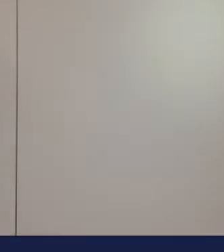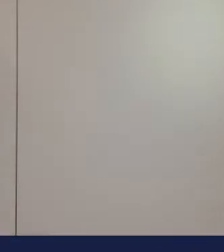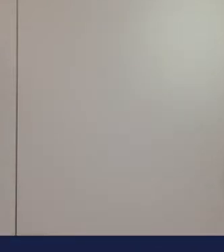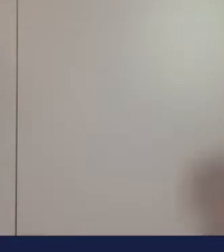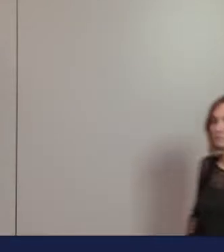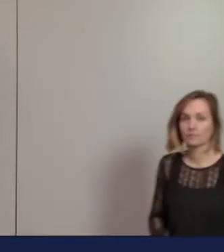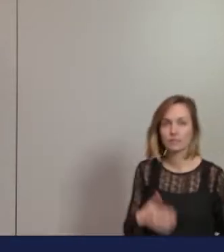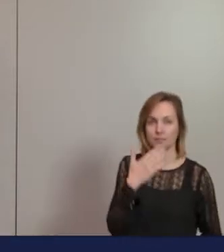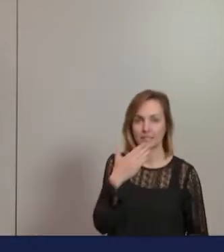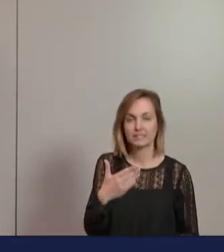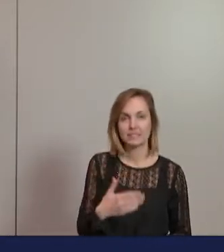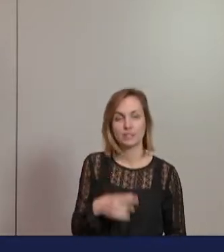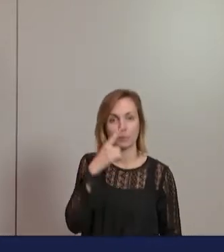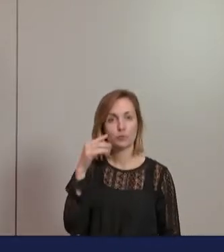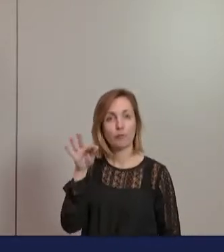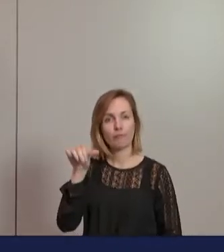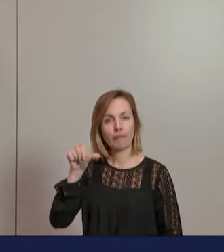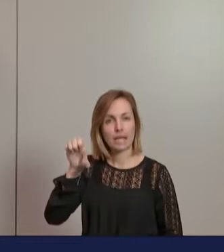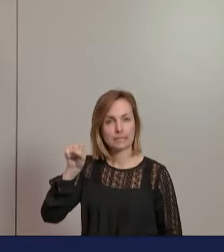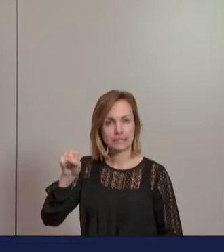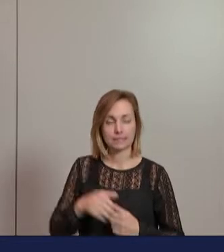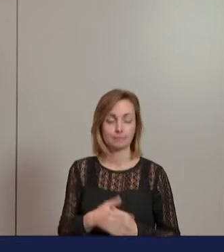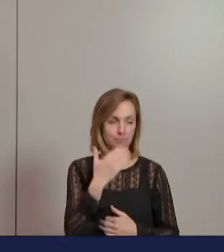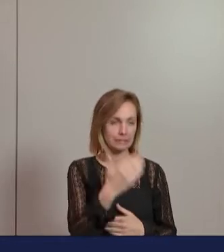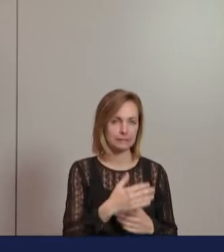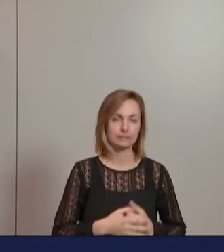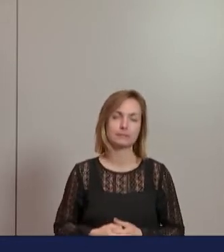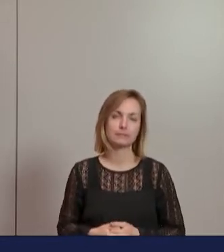Merci. Jean-Christophe Faes. Merci.